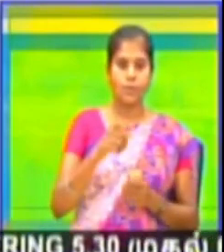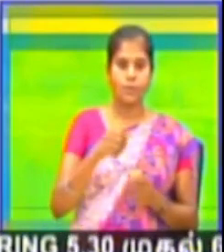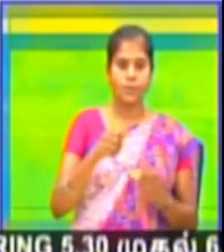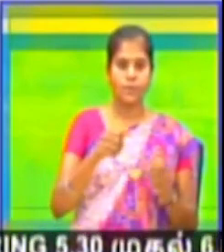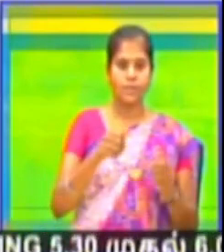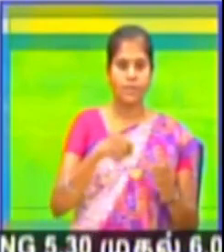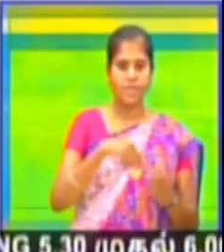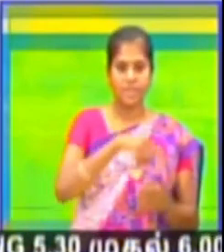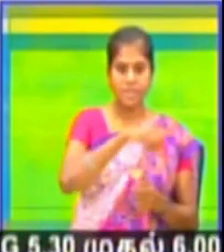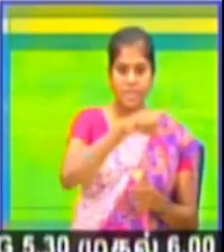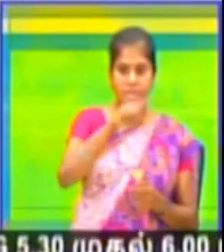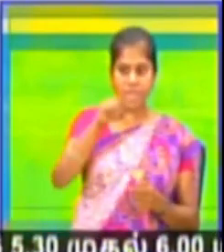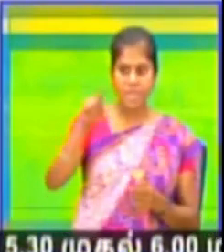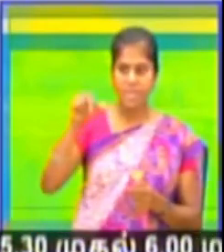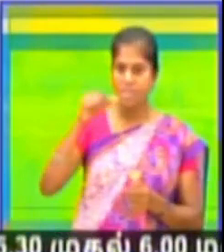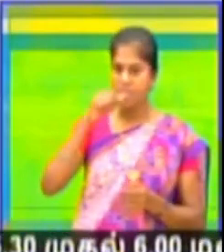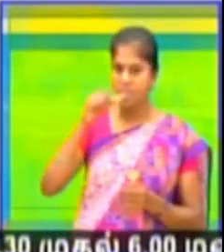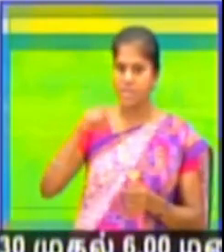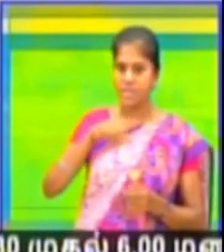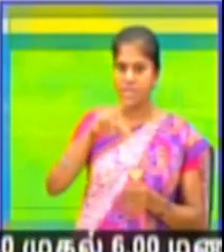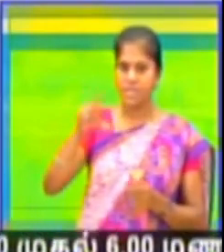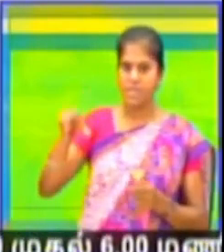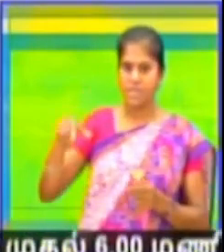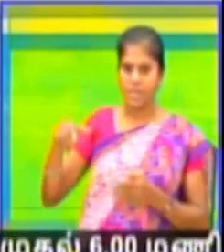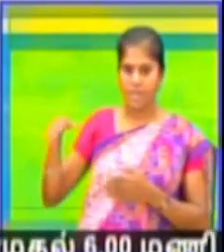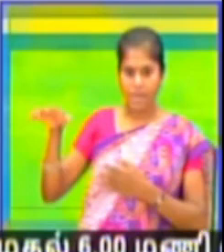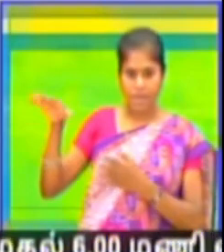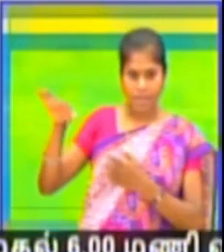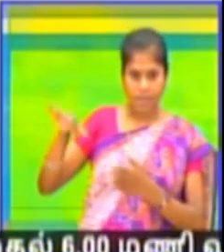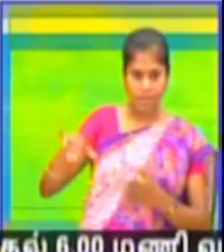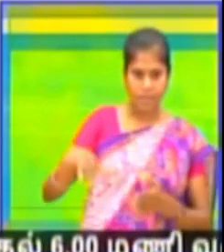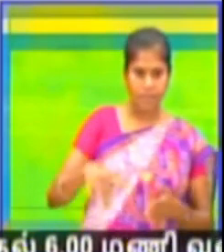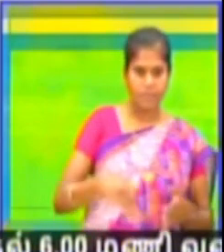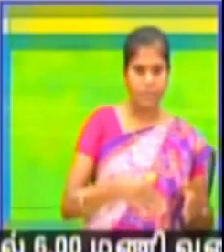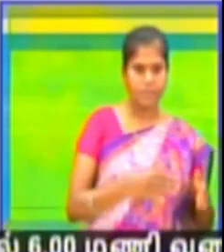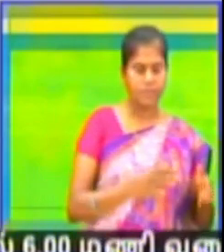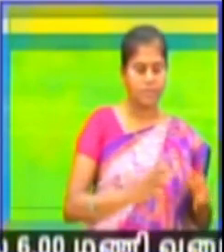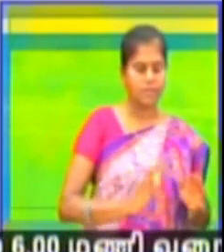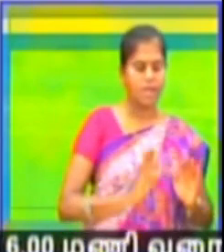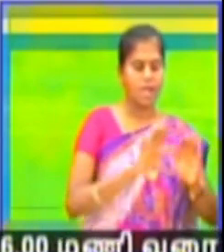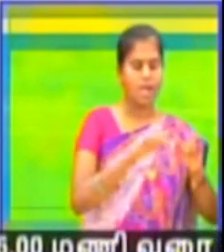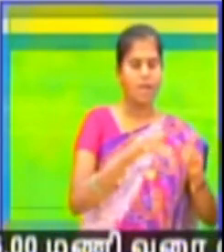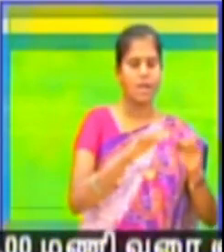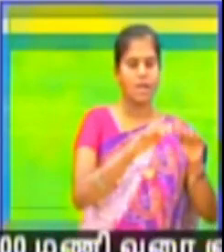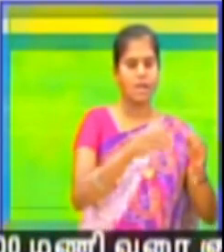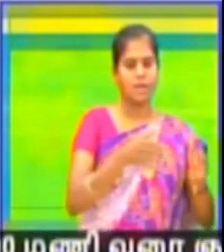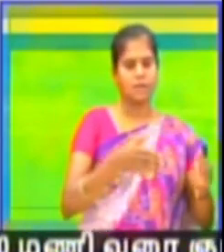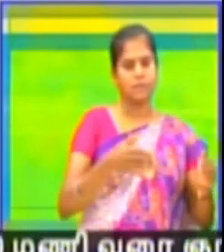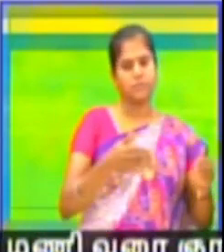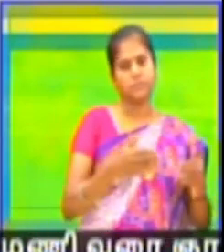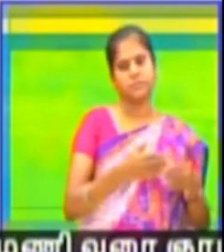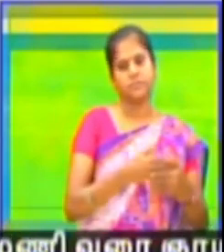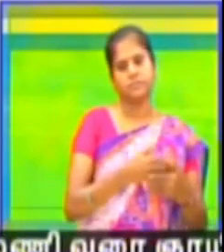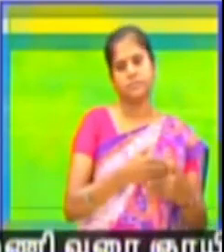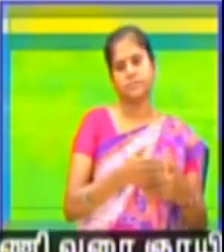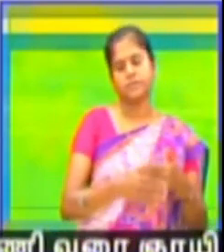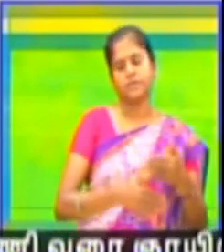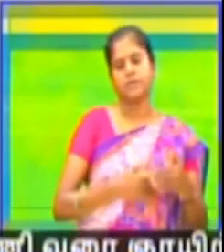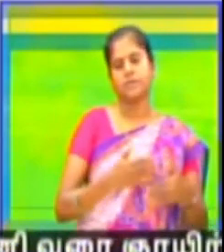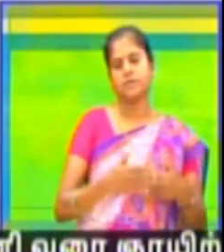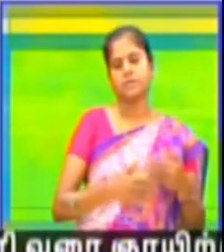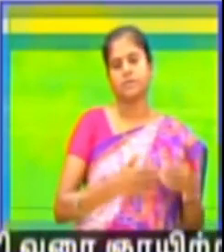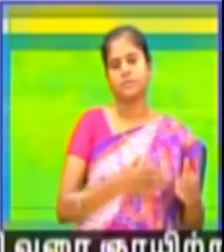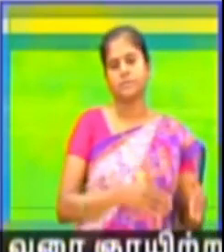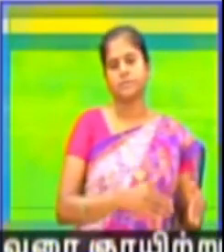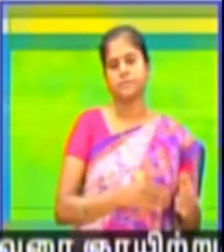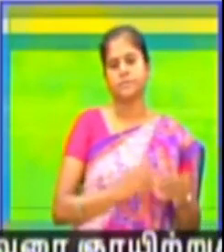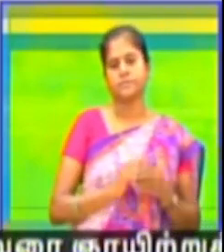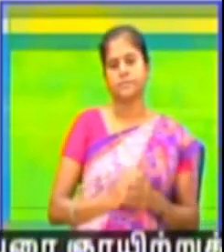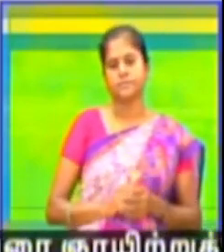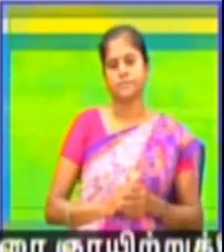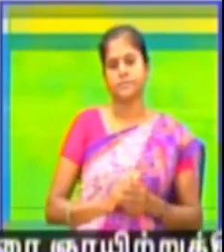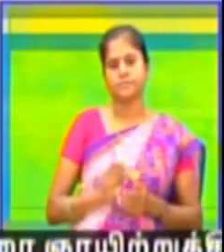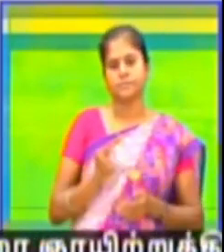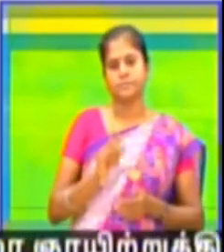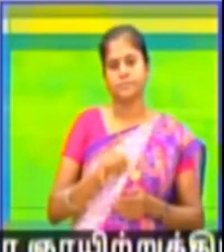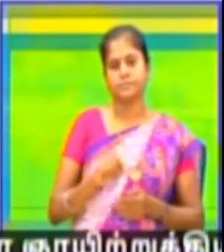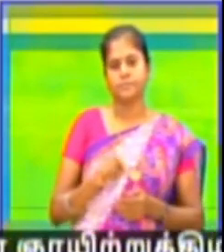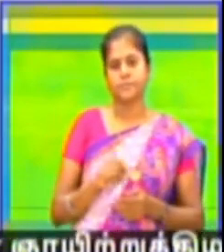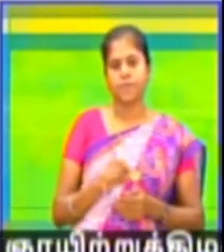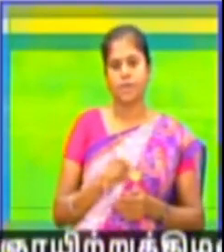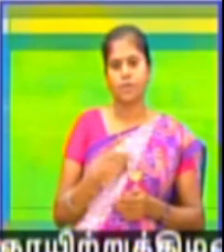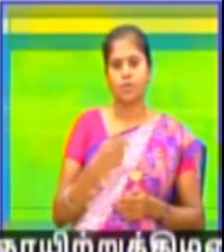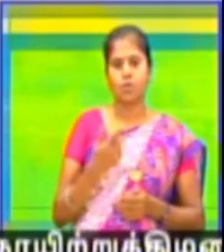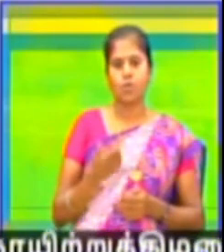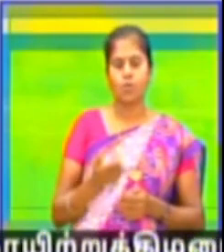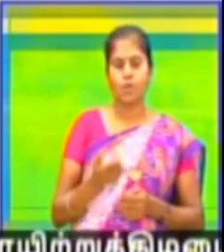வடகிழக்கு திசையில் பயணித்து அட்லாண்டிக் பெருங்கடலில் கலக்குது. அடுத்தபடியாக நம்ம பார்க்க போகிறது கொலம்பியா ஆறு. இதனுடைய